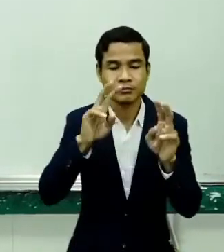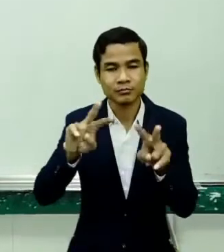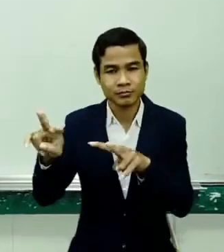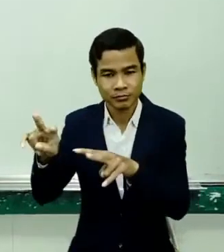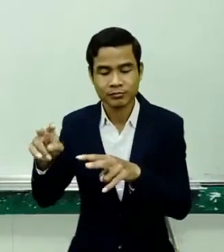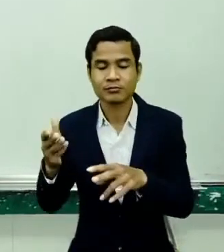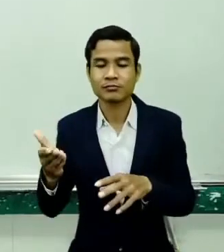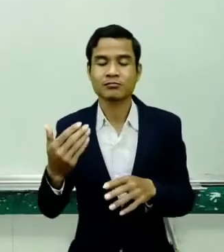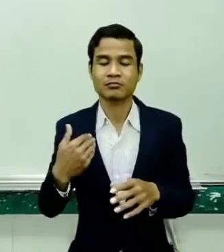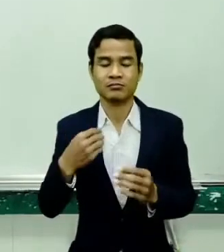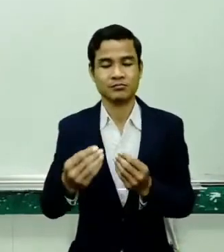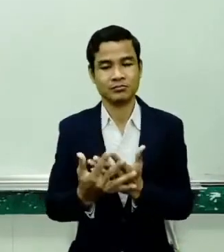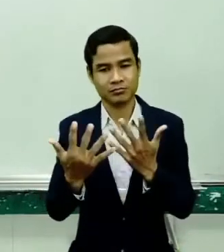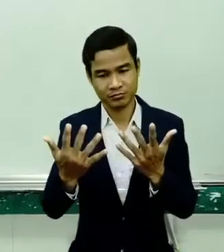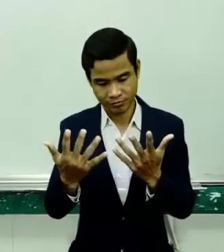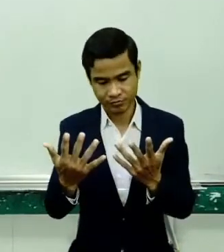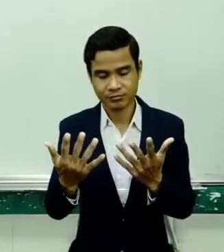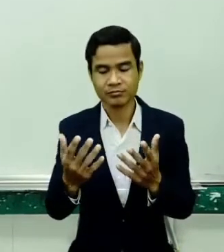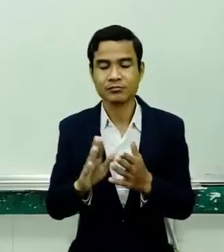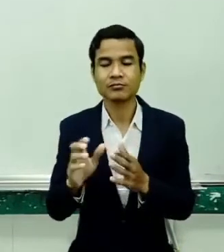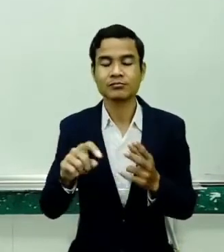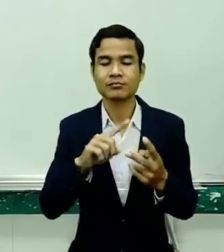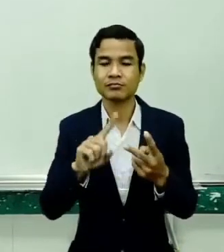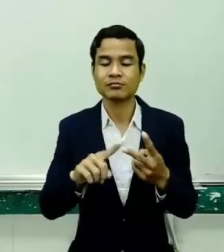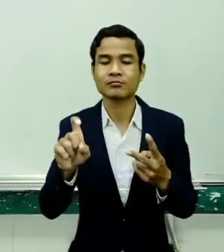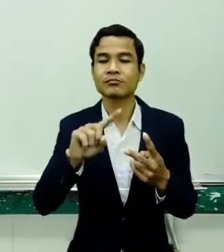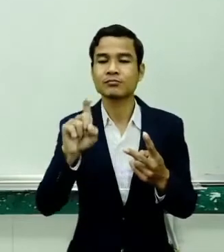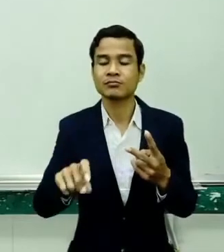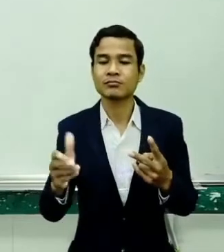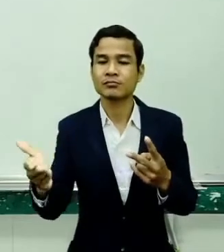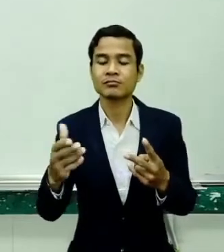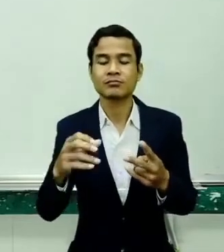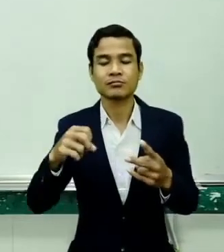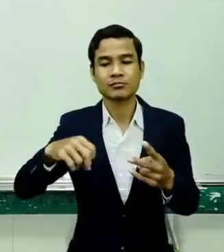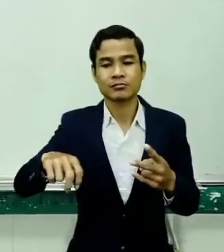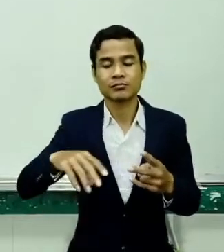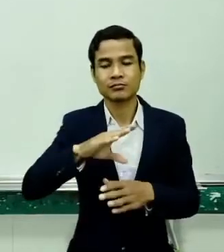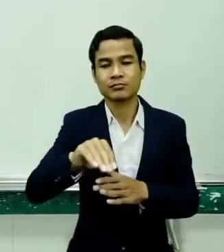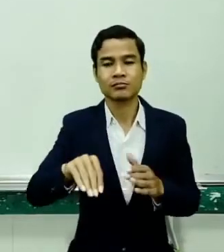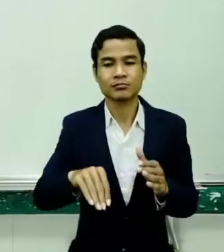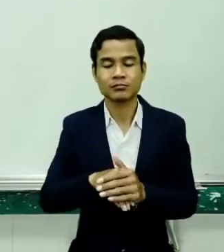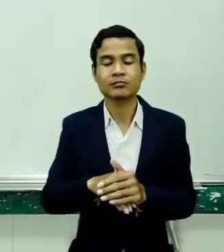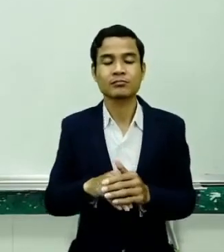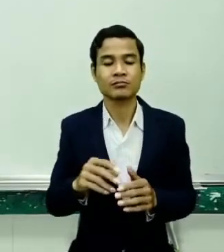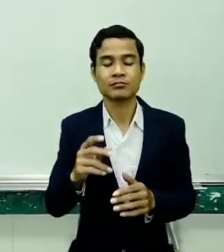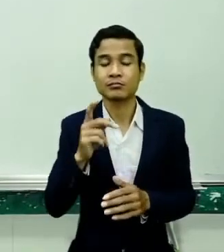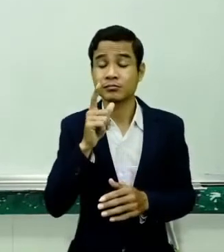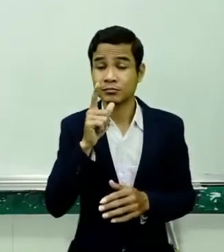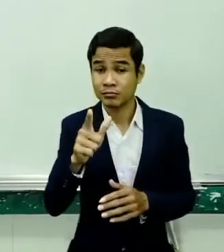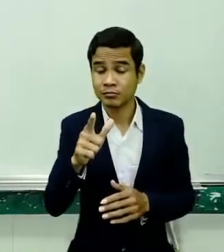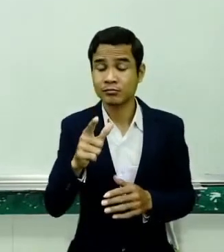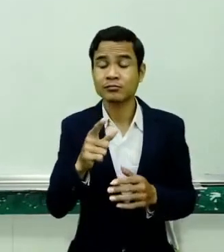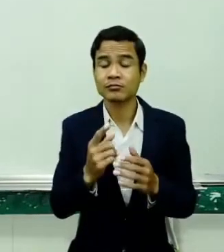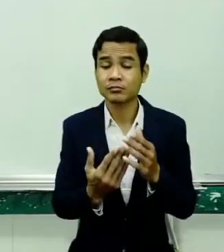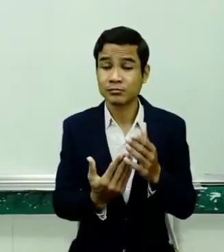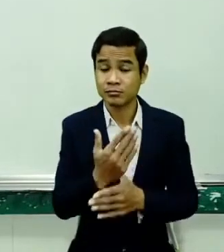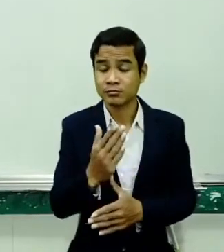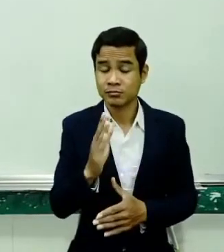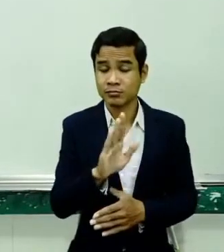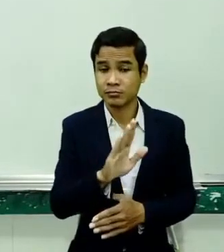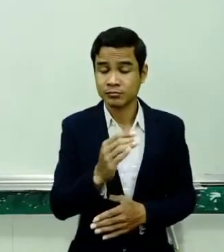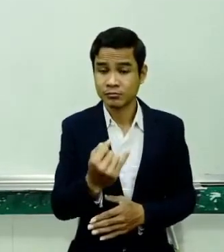trà ấn tiệt chà chết sầm nuôi tịt pì tá đầm rơi ca tiếng ơ cứ chia sứt rồi bọc cồn cồn mềm được